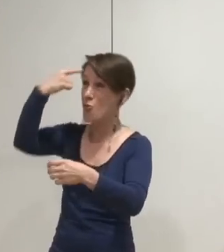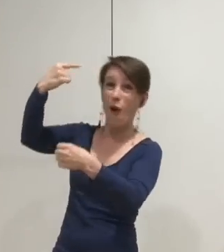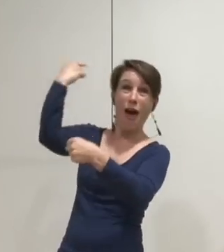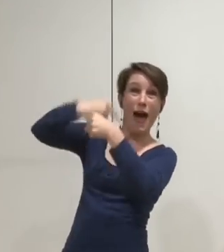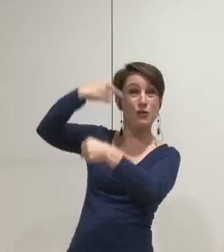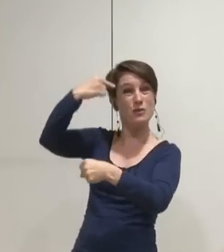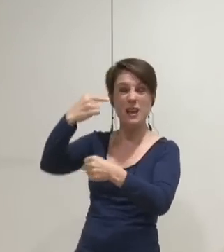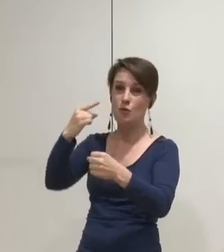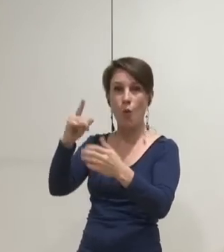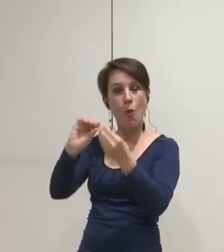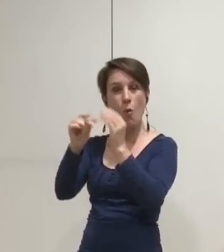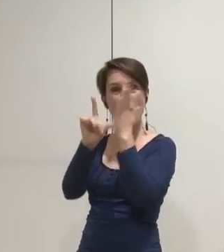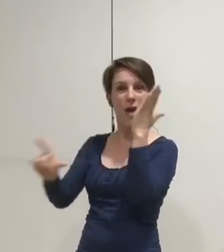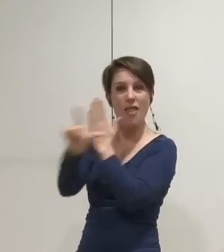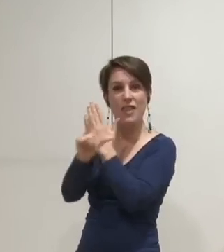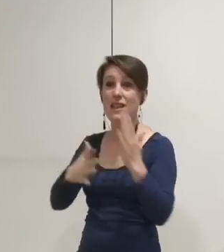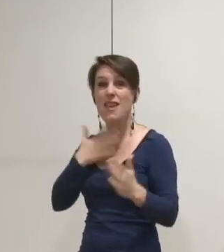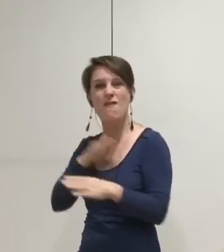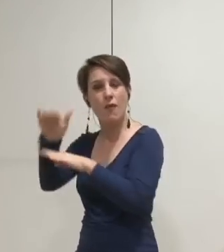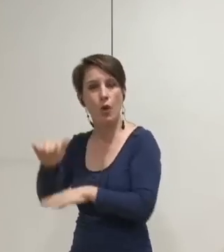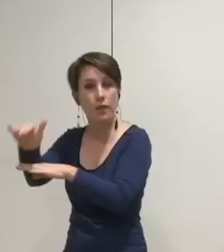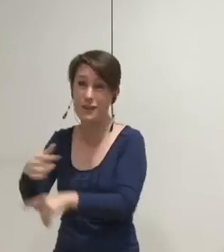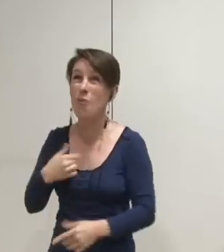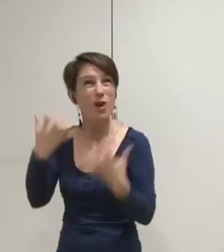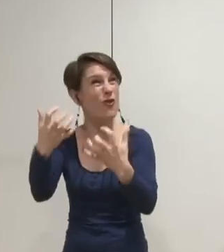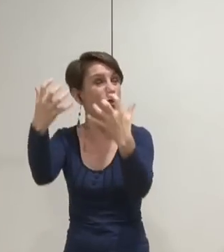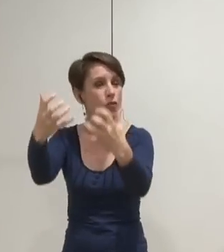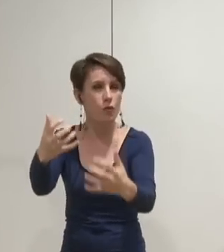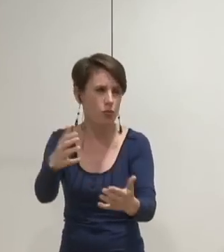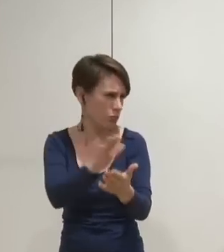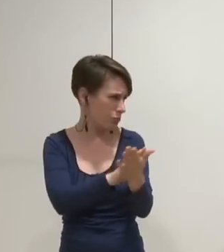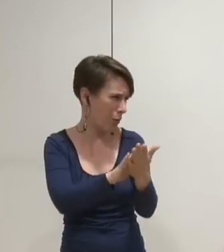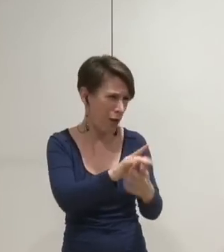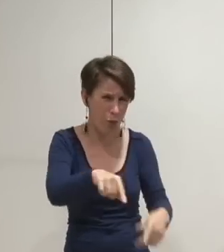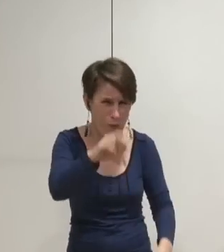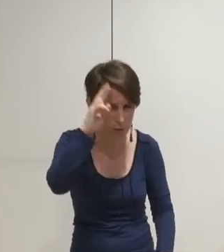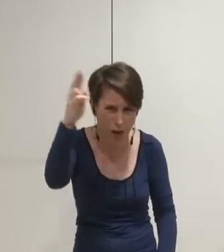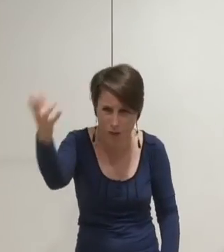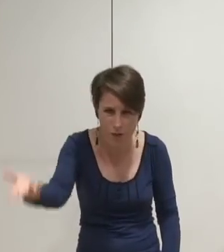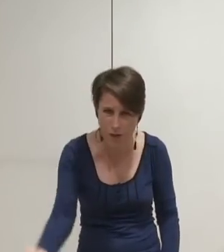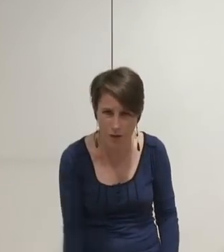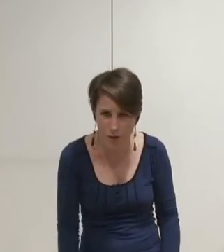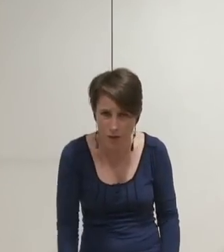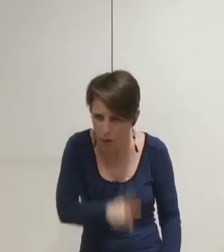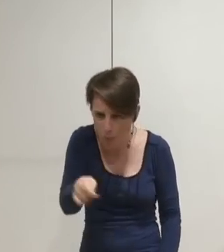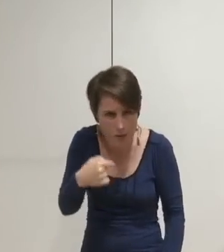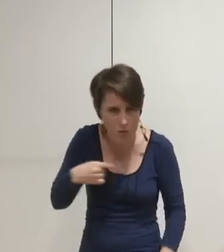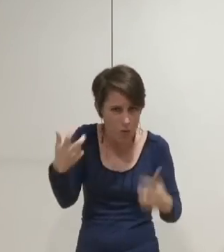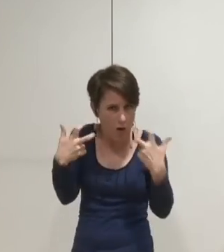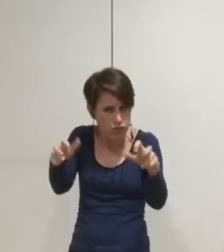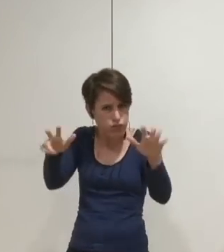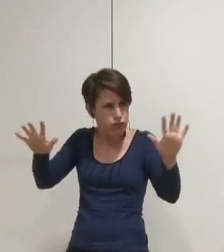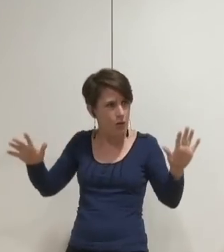je pense qu'il faut être sérieux soit vous me dites et je peux l'entendre que vous jugez l'amendement